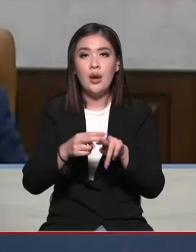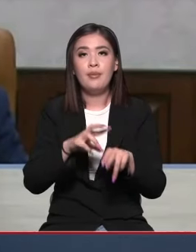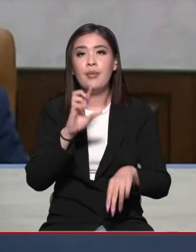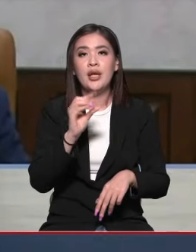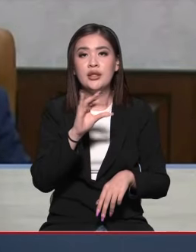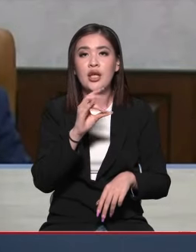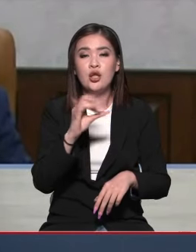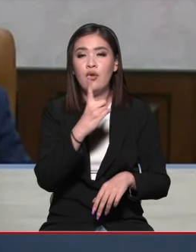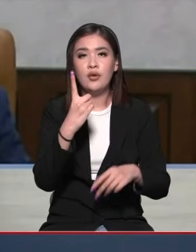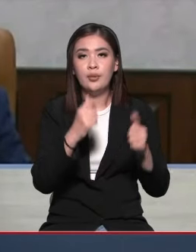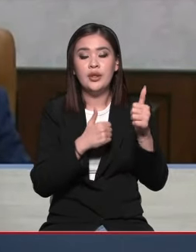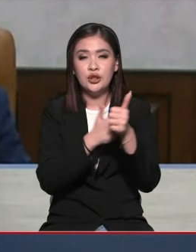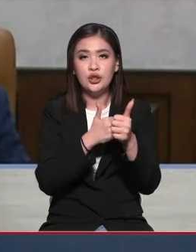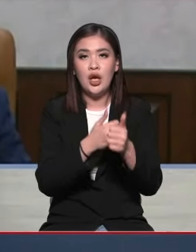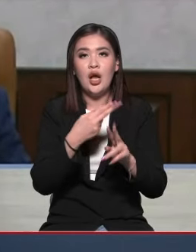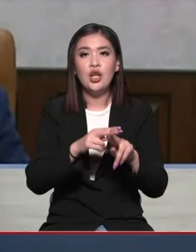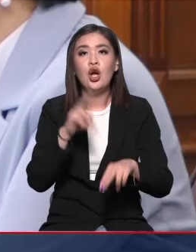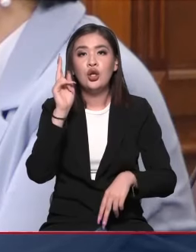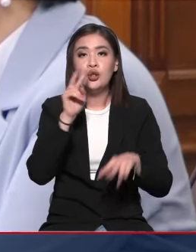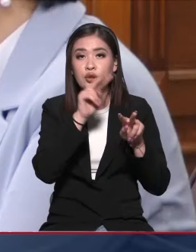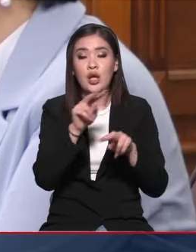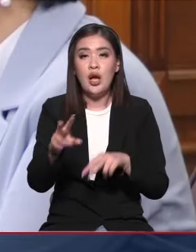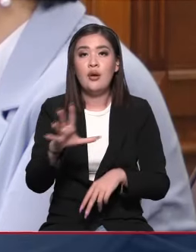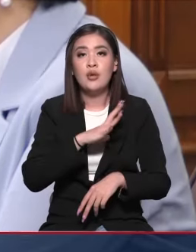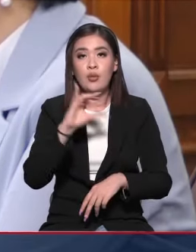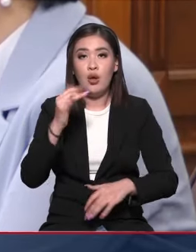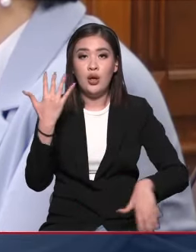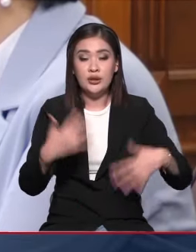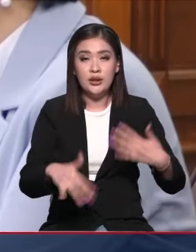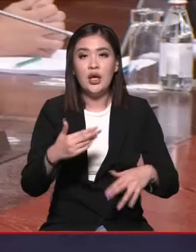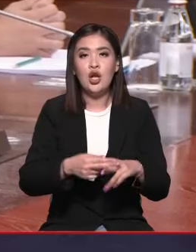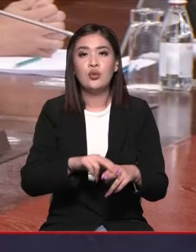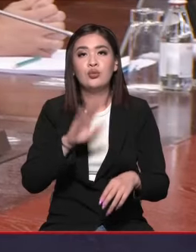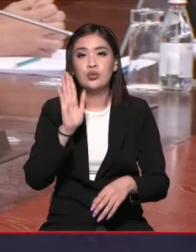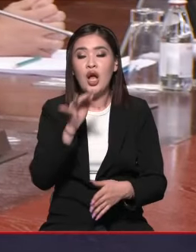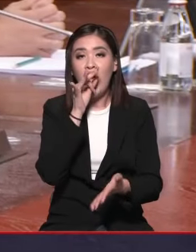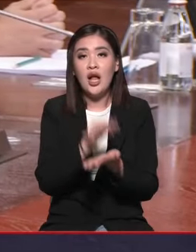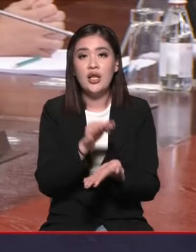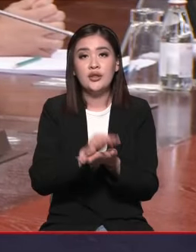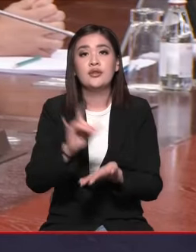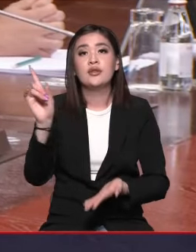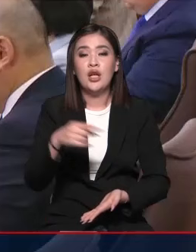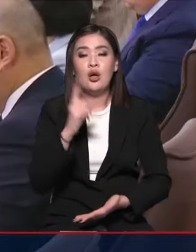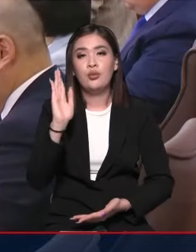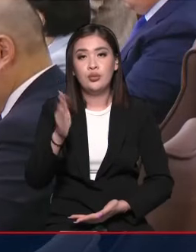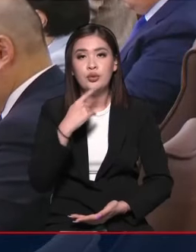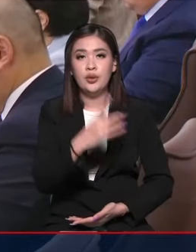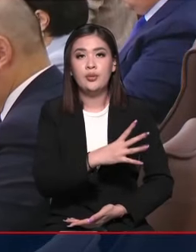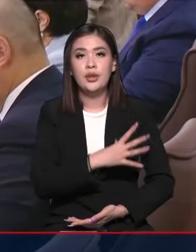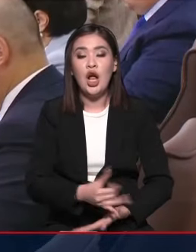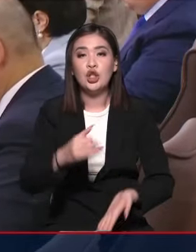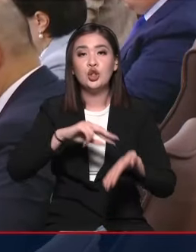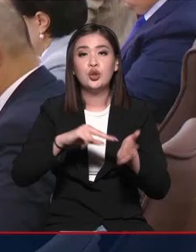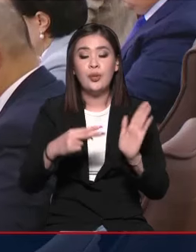орынбасарына олқылық пен олақтық танытқандарға шара қолдануды тапсырды. Жалпы жылу желілерін жаңғырту жайы да мәз емес. Әзірге